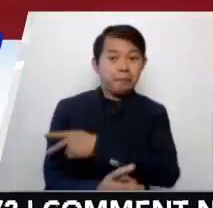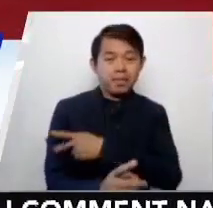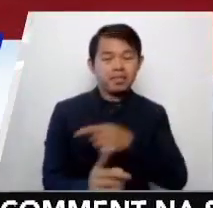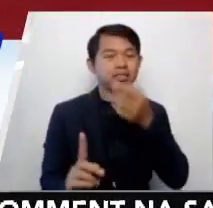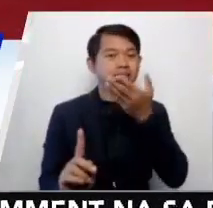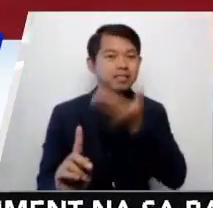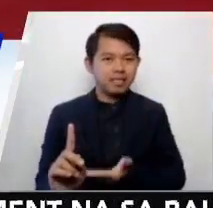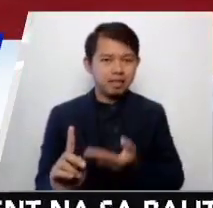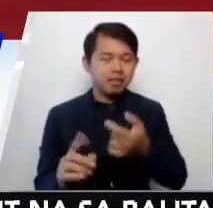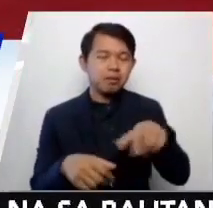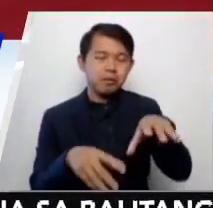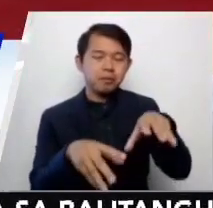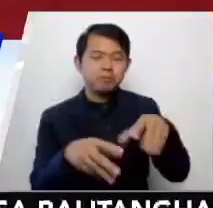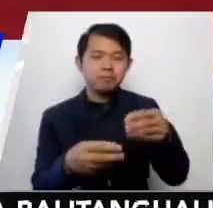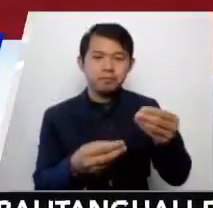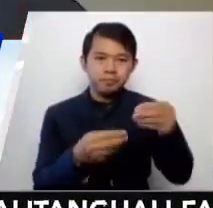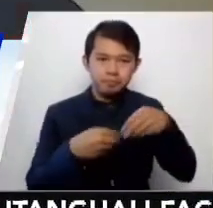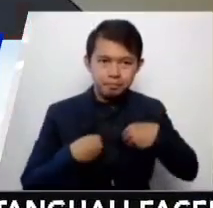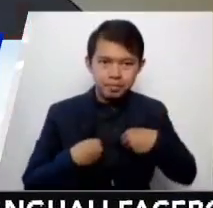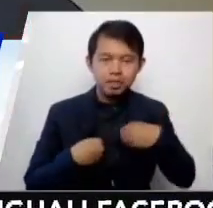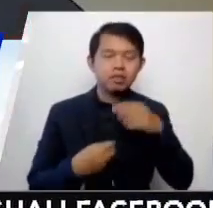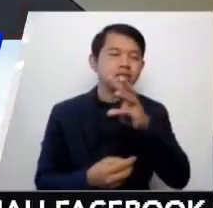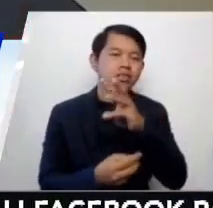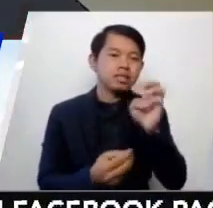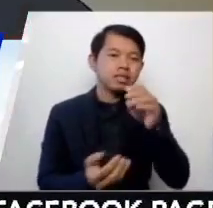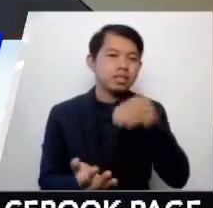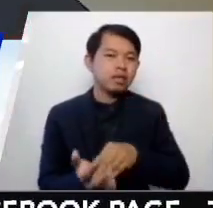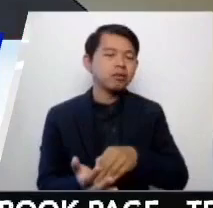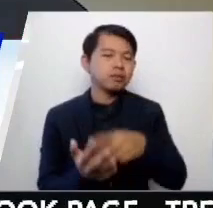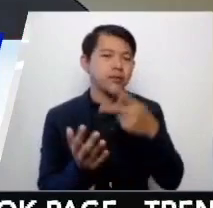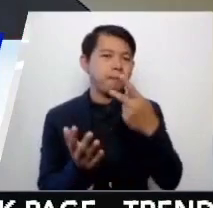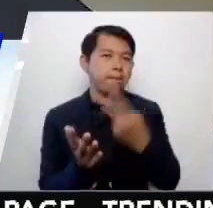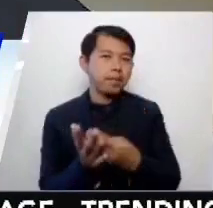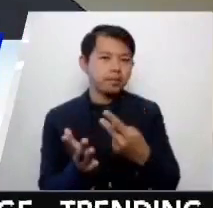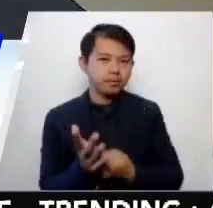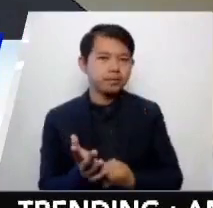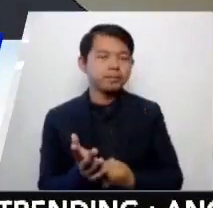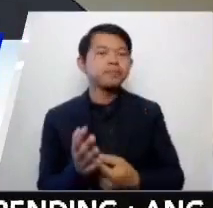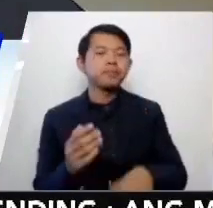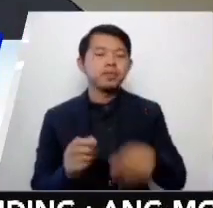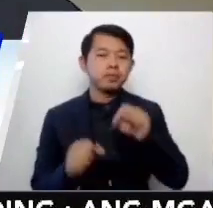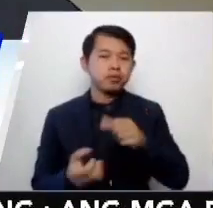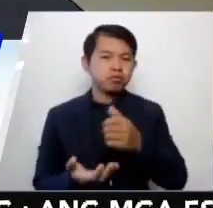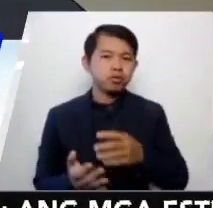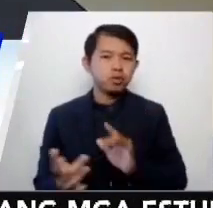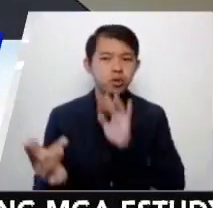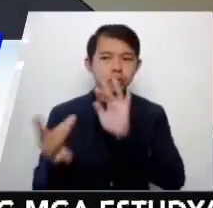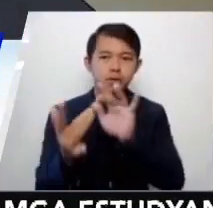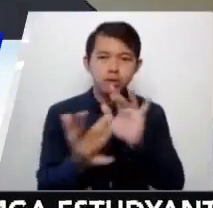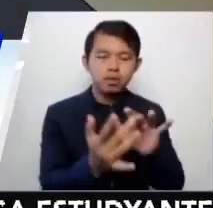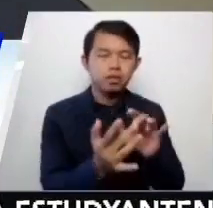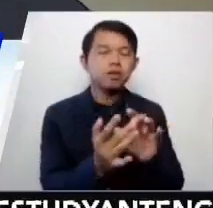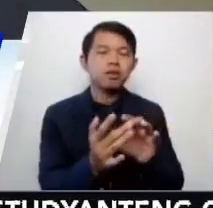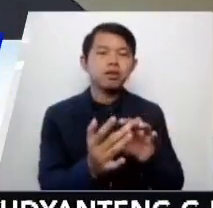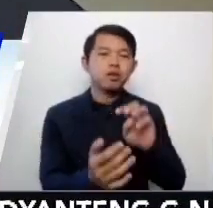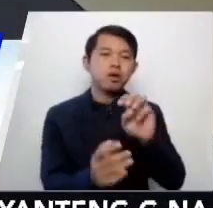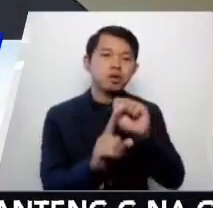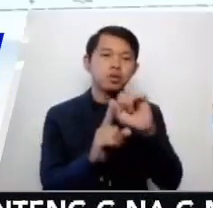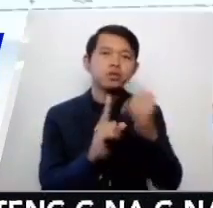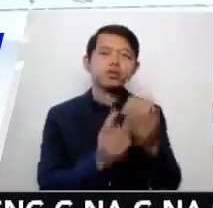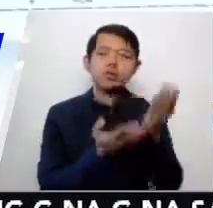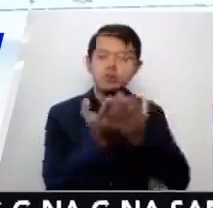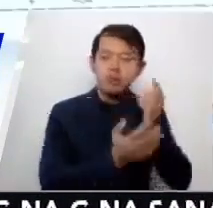a Php600 ilalapit po namin sila sa malasakit center and the social service po namin para po mapababa yung bills